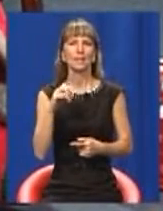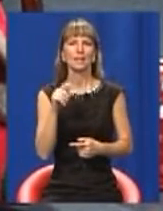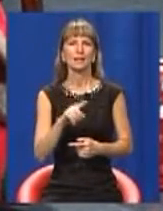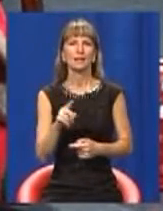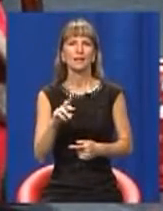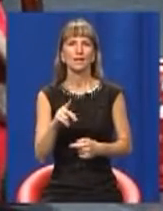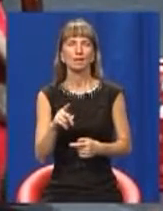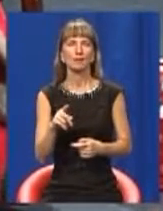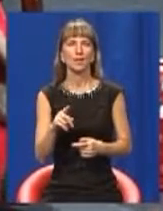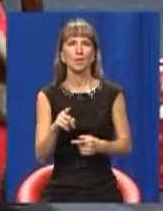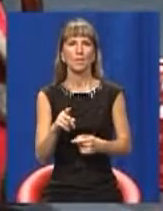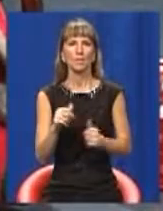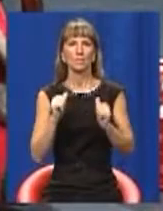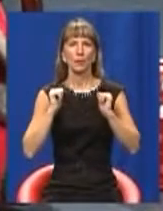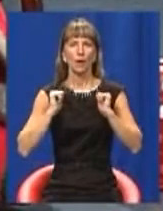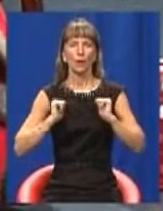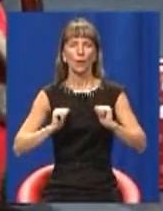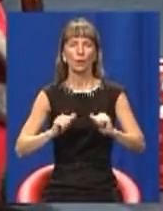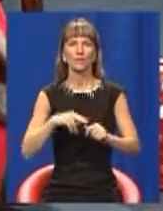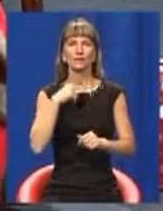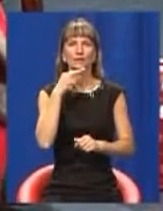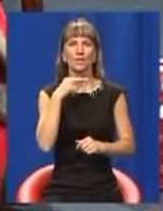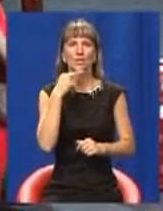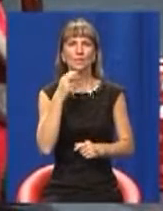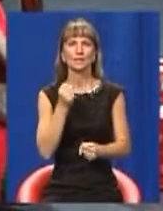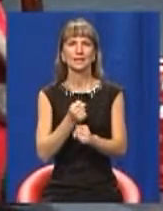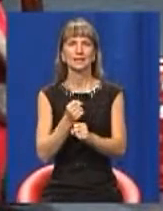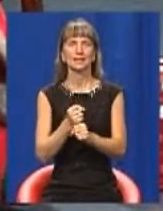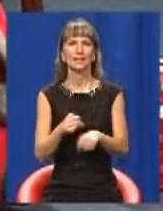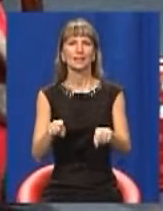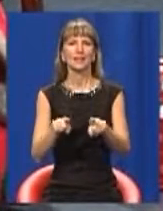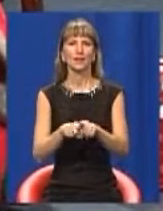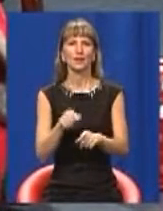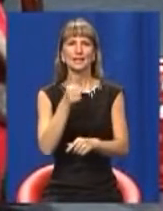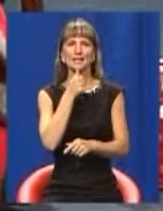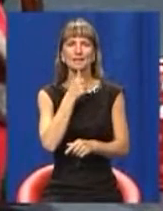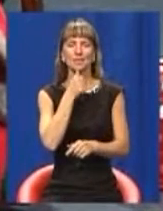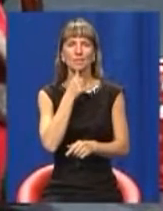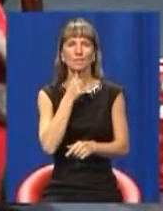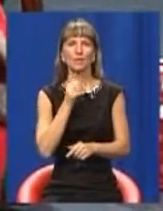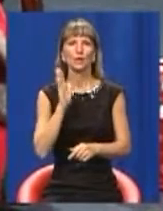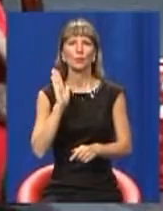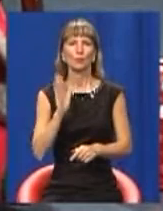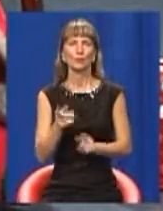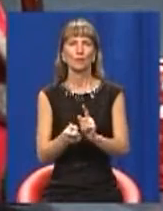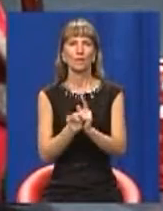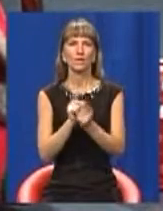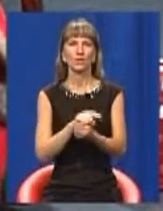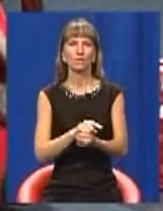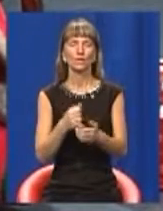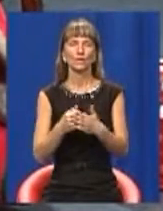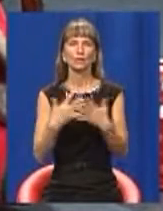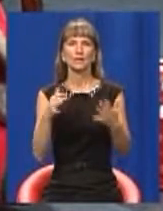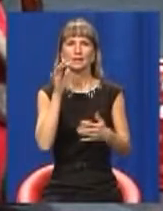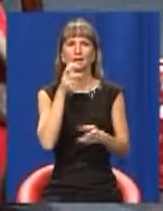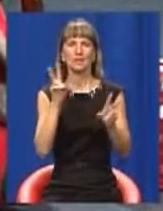аби якось от плавно, дуже плавно, плавно, обережно зробити саме отакий експеримент. Ну, будемо переходити до більш серйозної